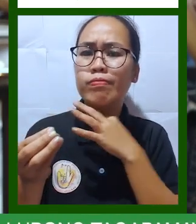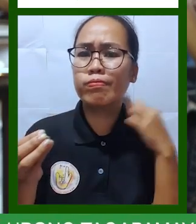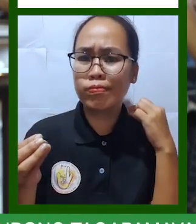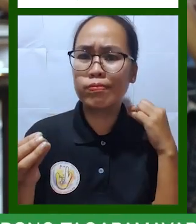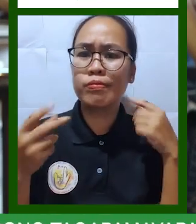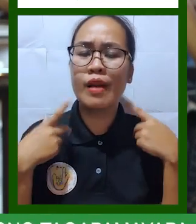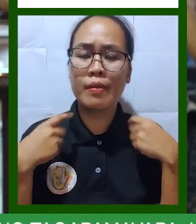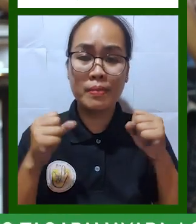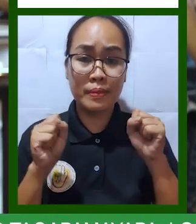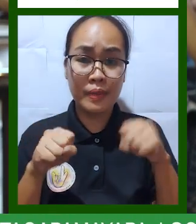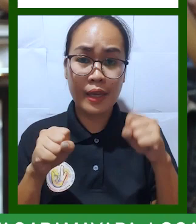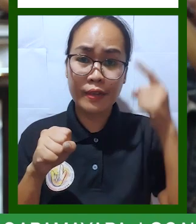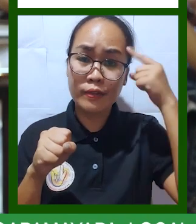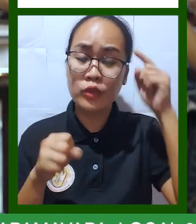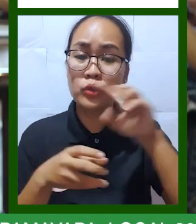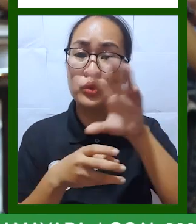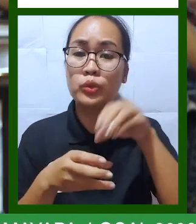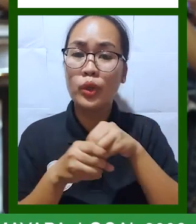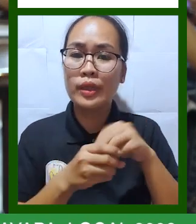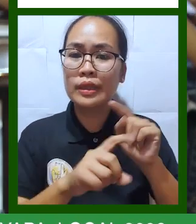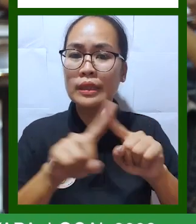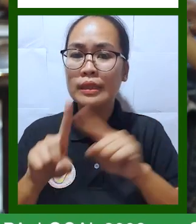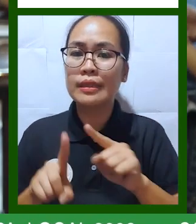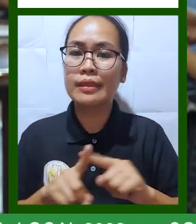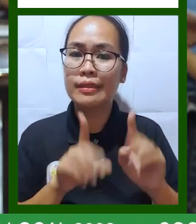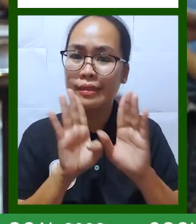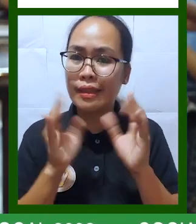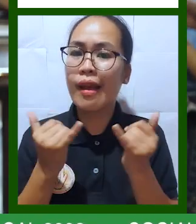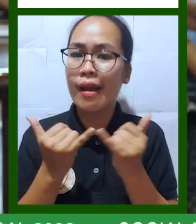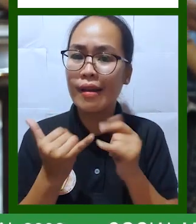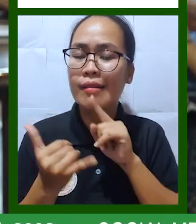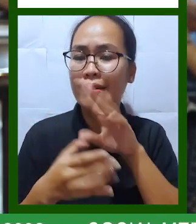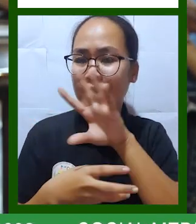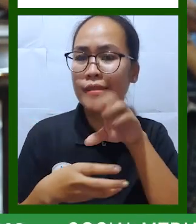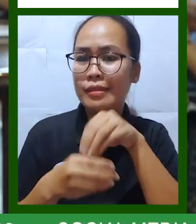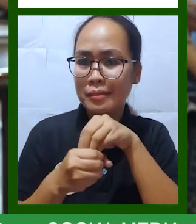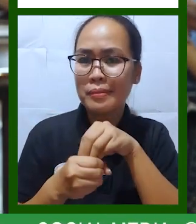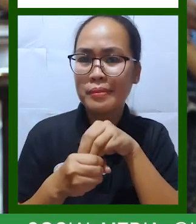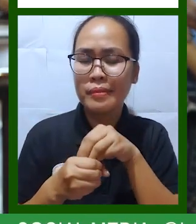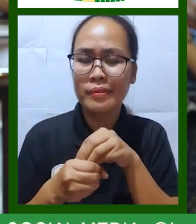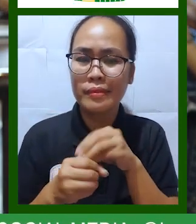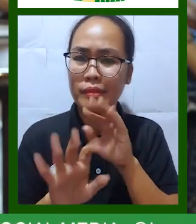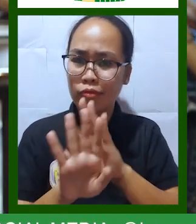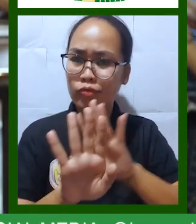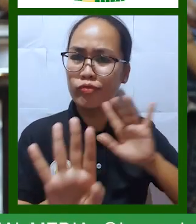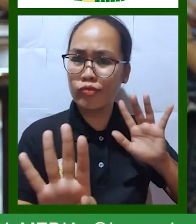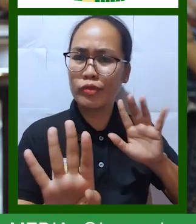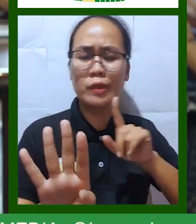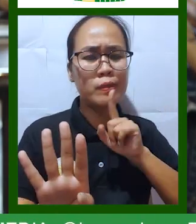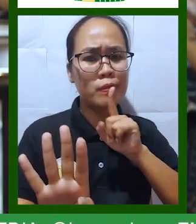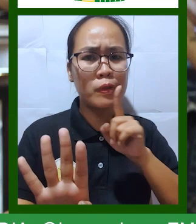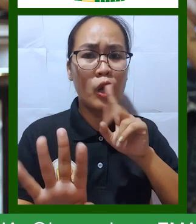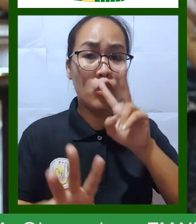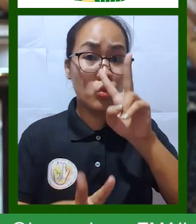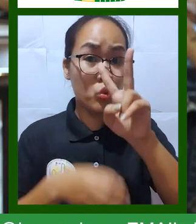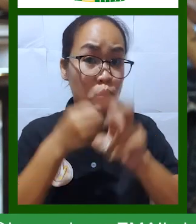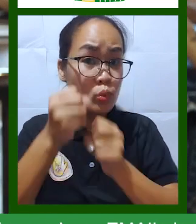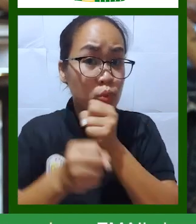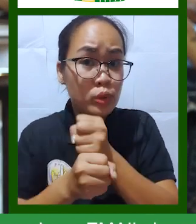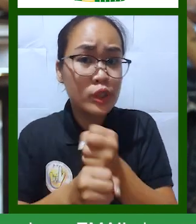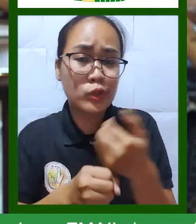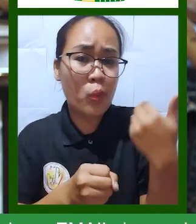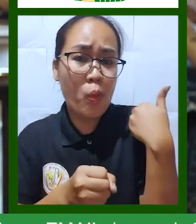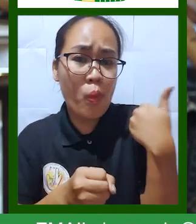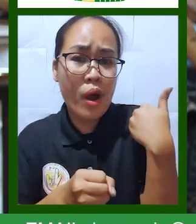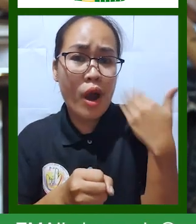mga barangay na nakiisa rin at nag-participate dito po sa parade na ito. Imagine after 2 years, no? 2 years tayo walang